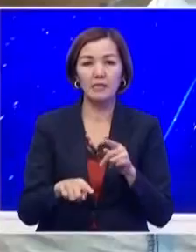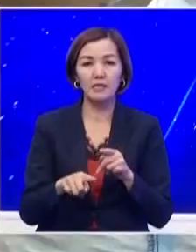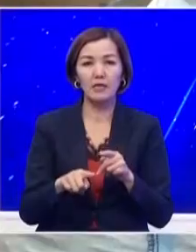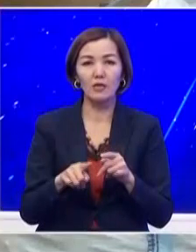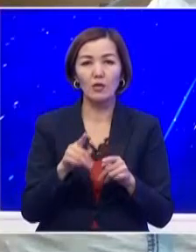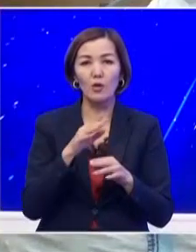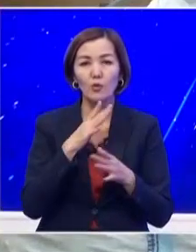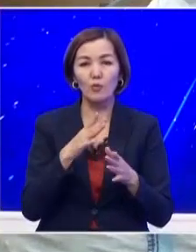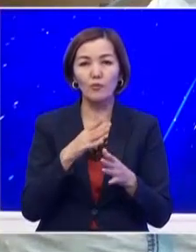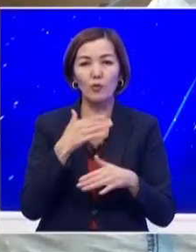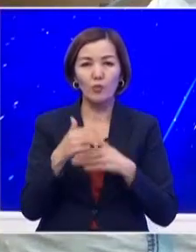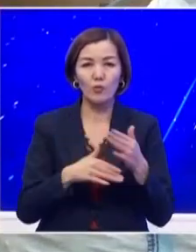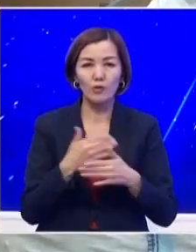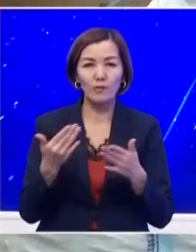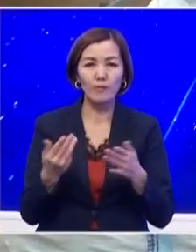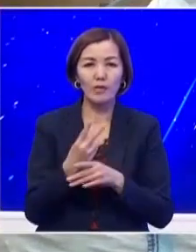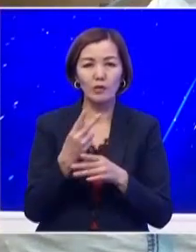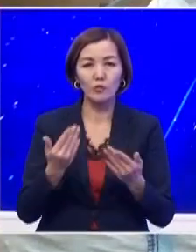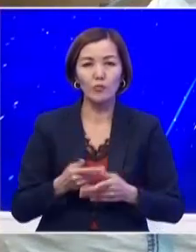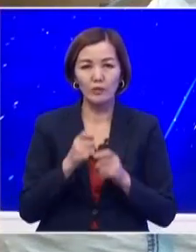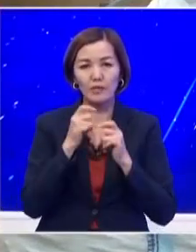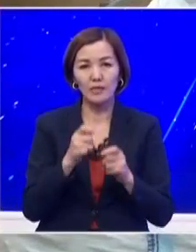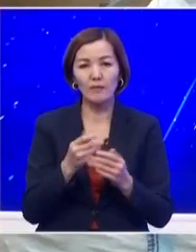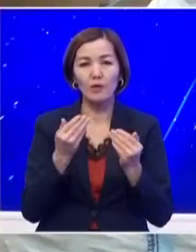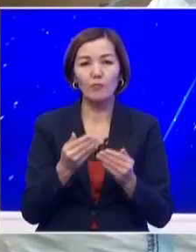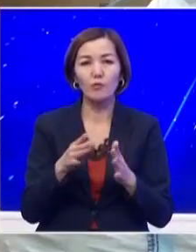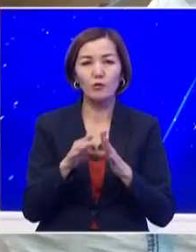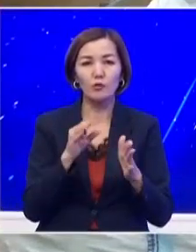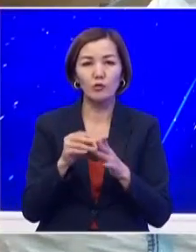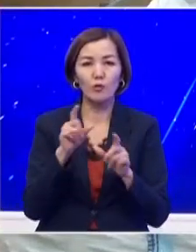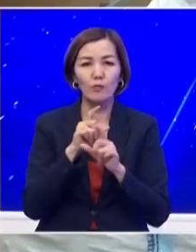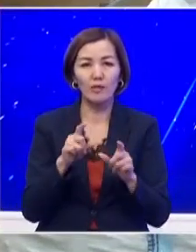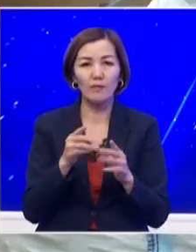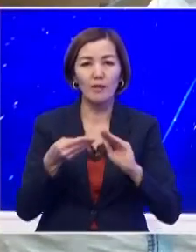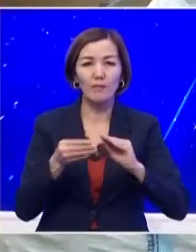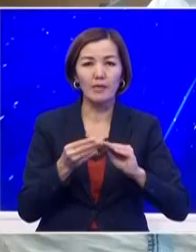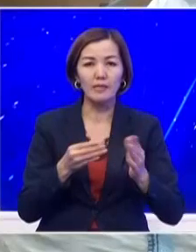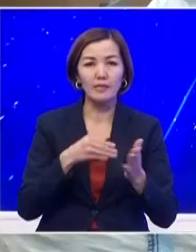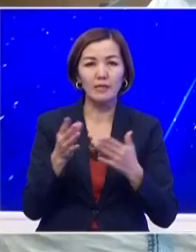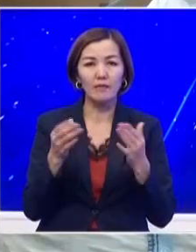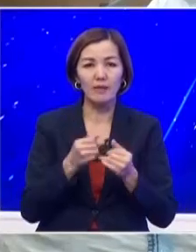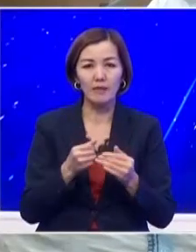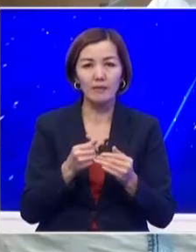көп шикізатты өңдеп, оларға екінші өмір сыйлаймыз. Бүгінде сұраптау мекемелерінен пластиктерді сатып